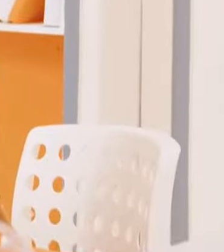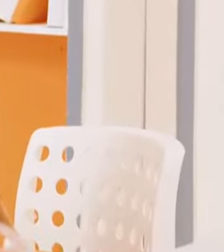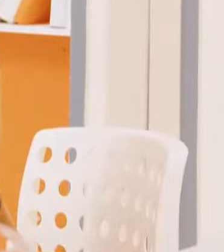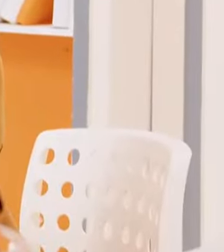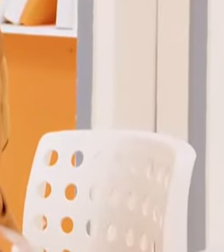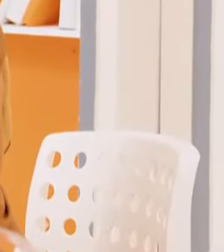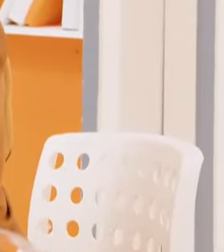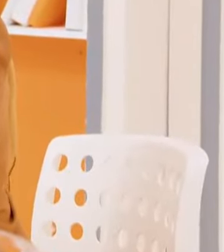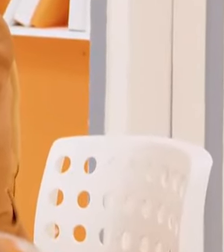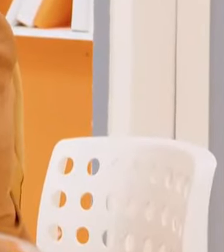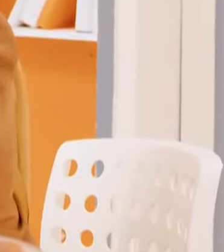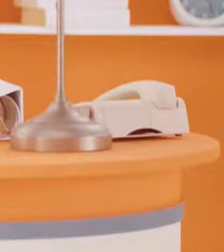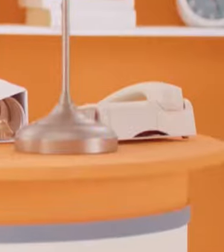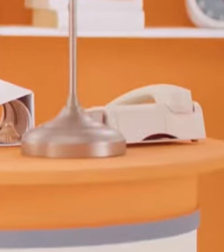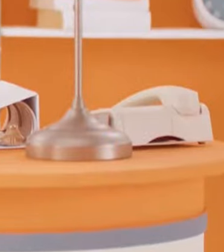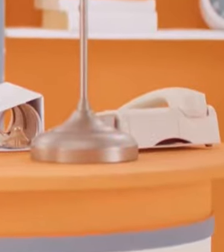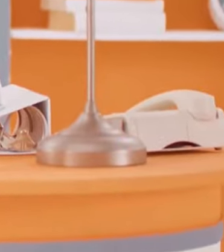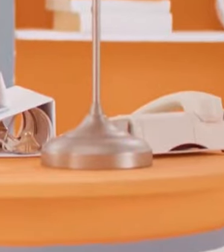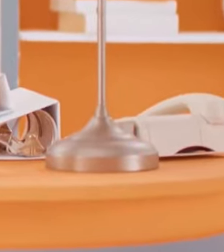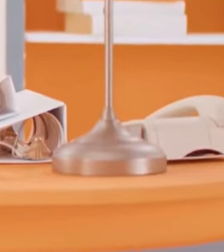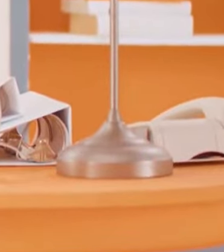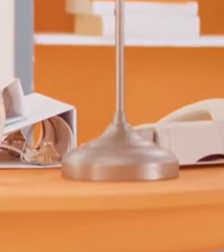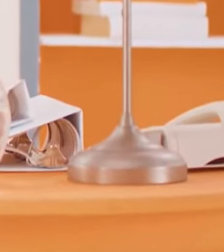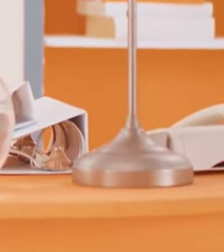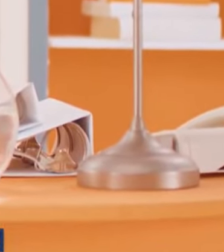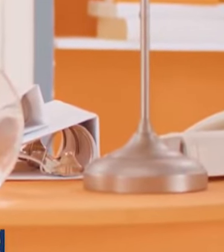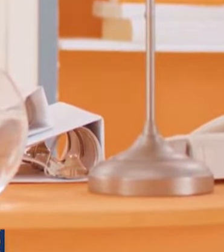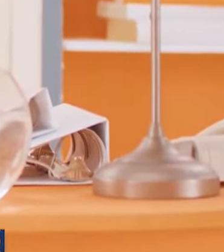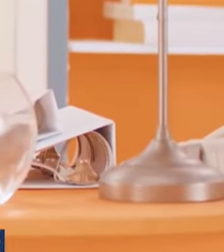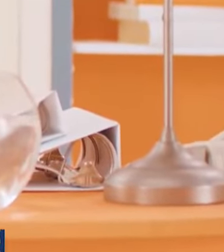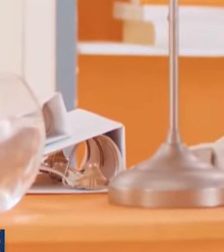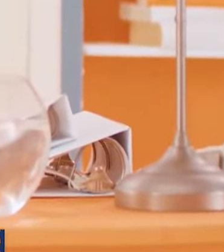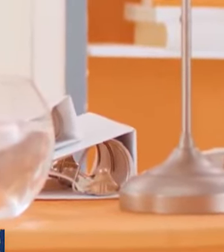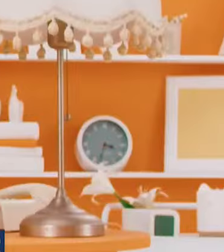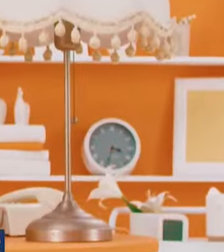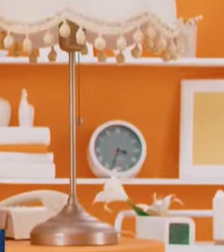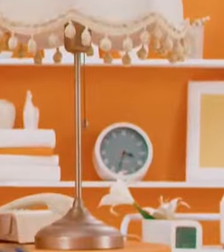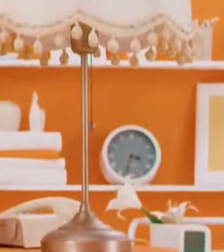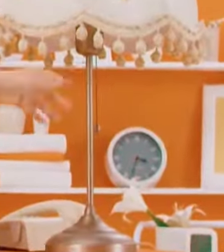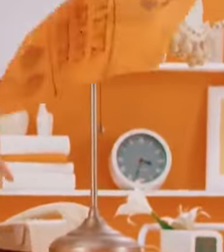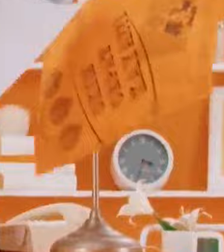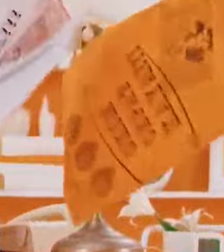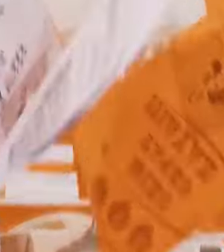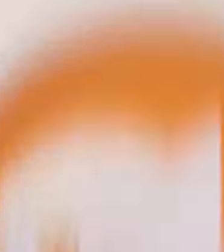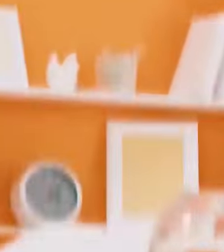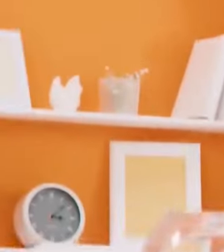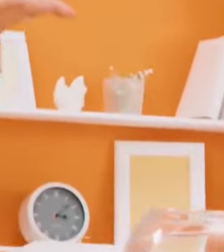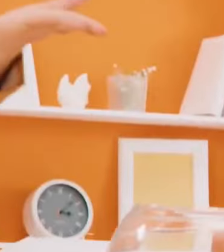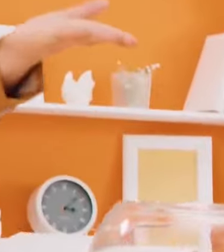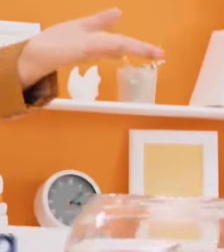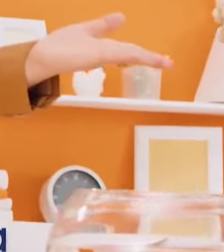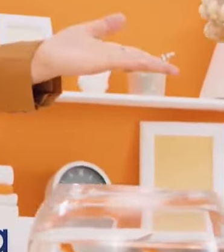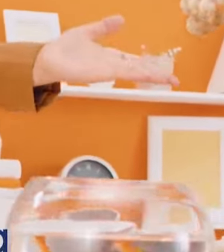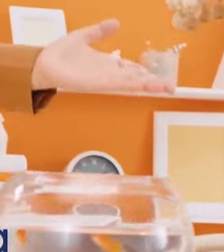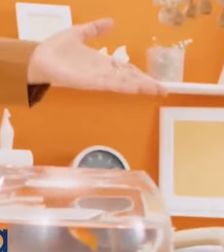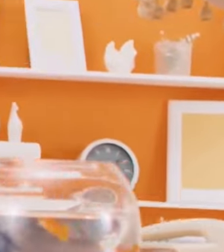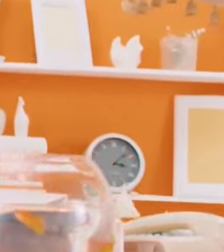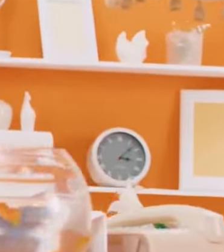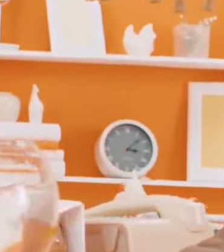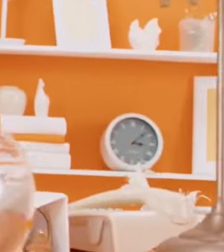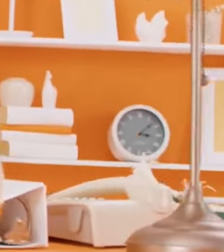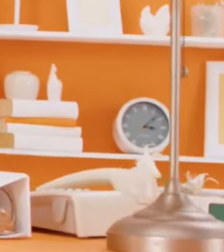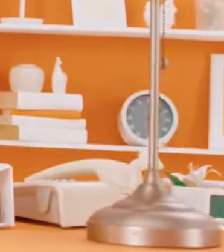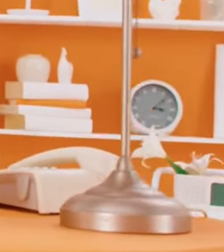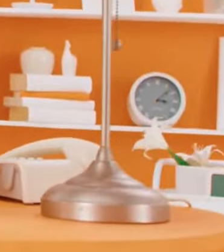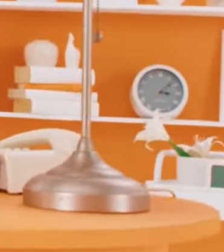salah langkahnya jika terbedaya hidup sengsara macam-macamim yang ada